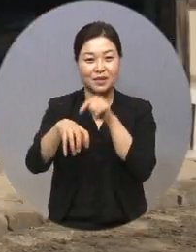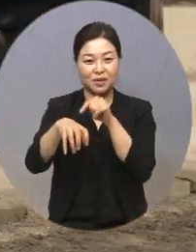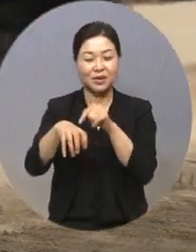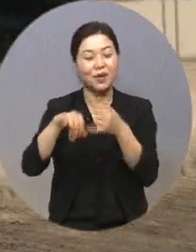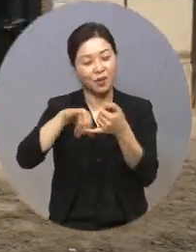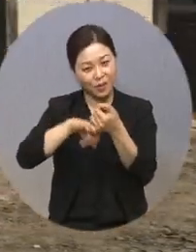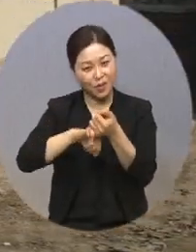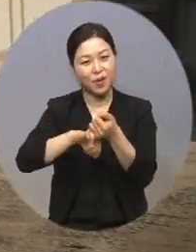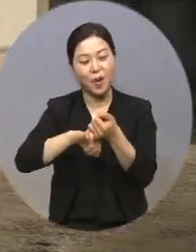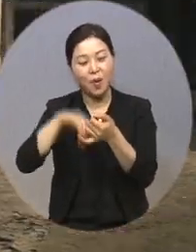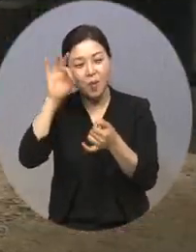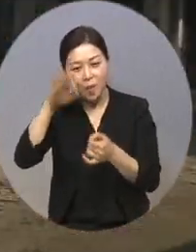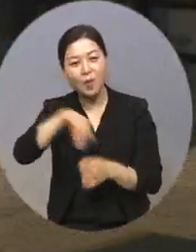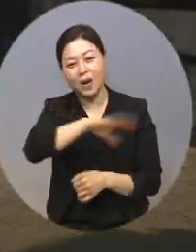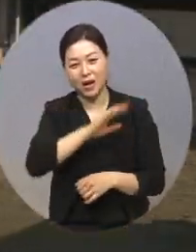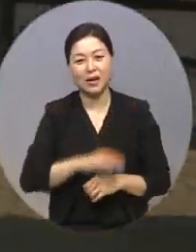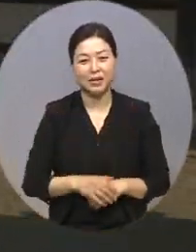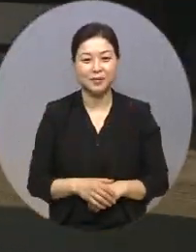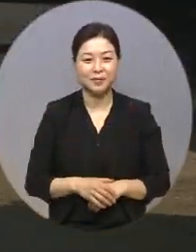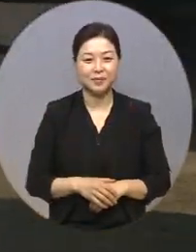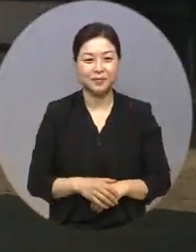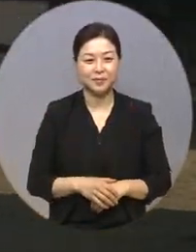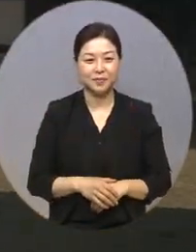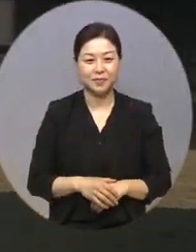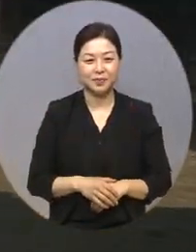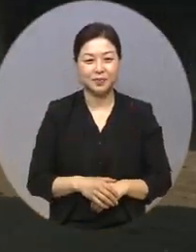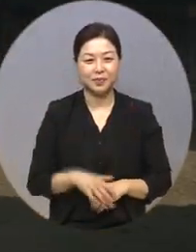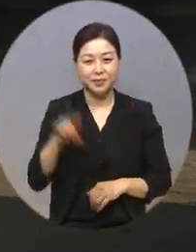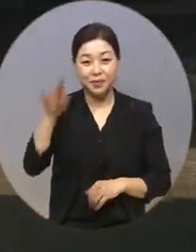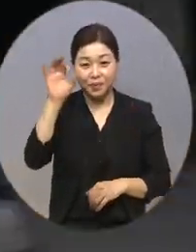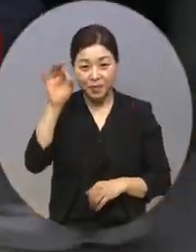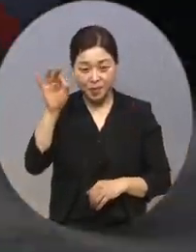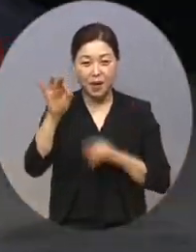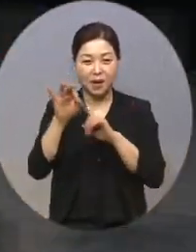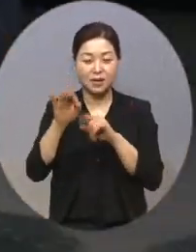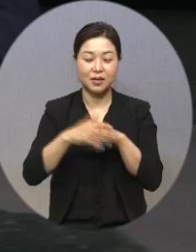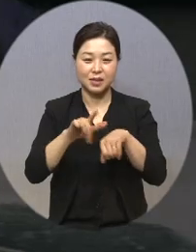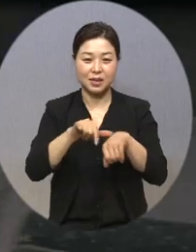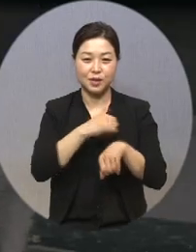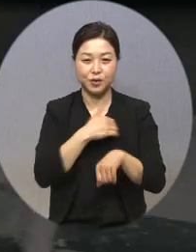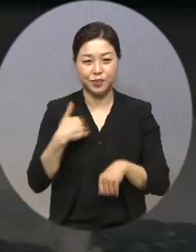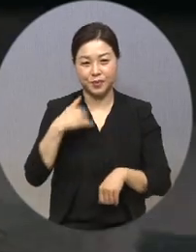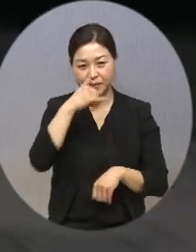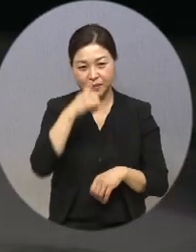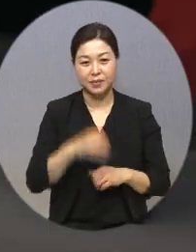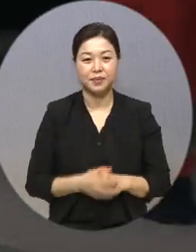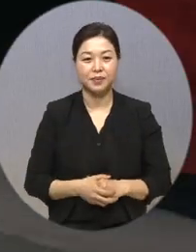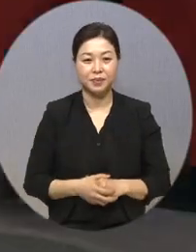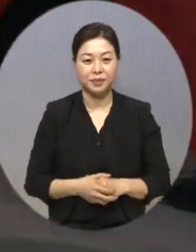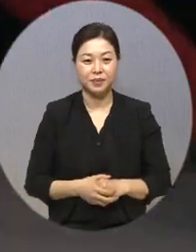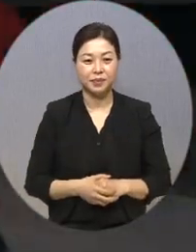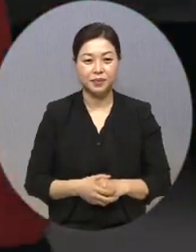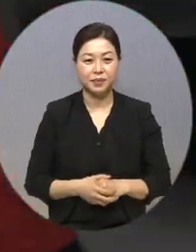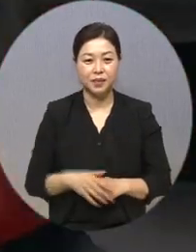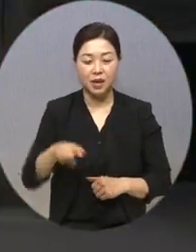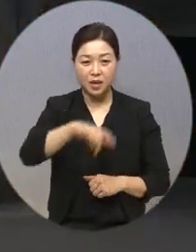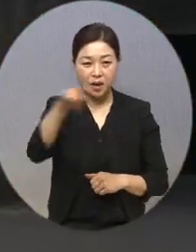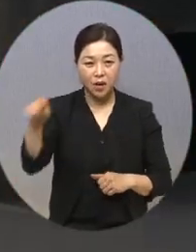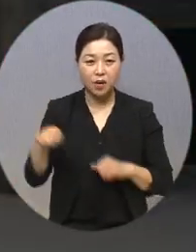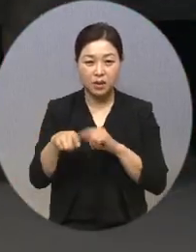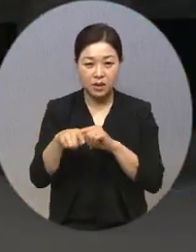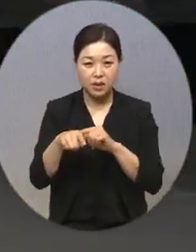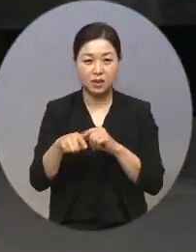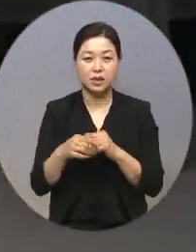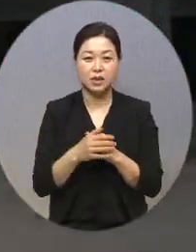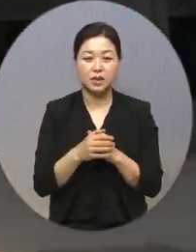그러면. 저기만 보고 가세요. 저기만 보실 수 있잖아요. 시간 좀 타시죠. 너무 하고 싶어가지고. 원래 여기가 제대로 살아있는 거예요. 이걸 발라버렸기 때문에.